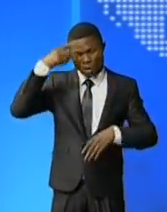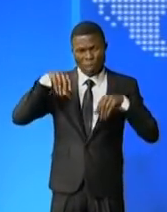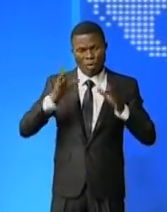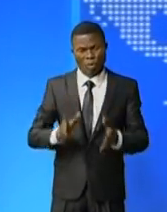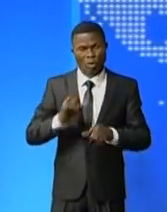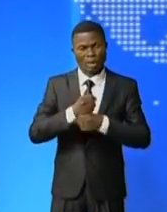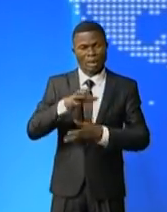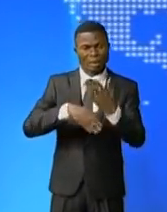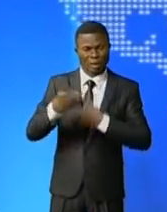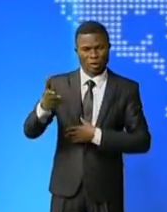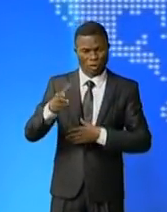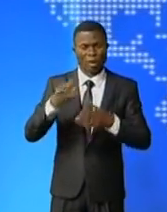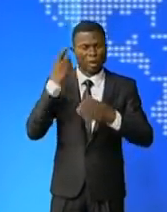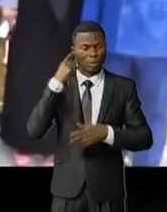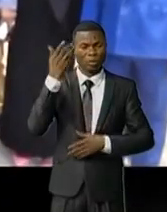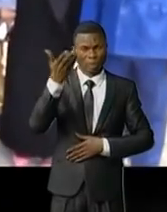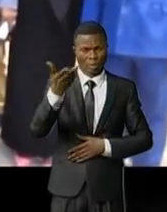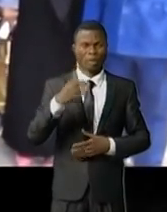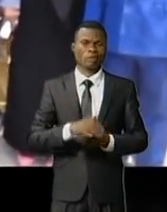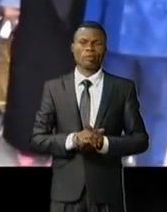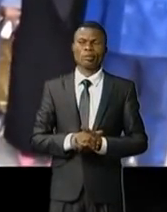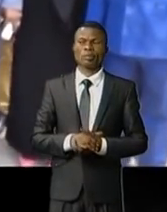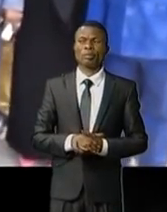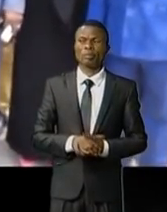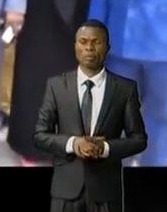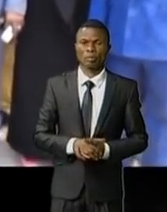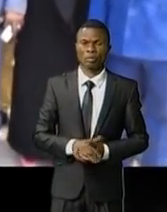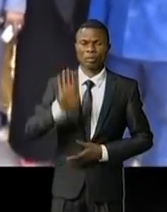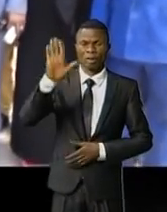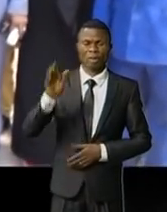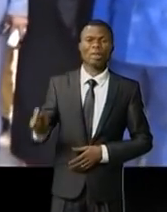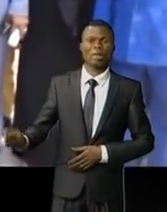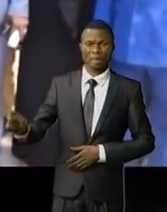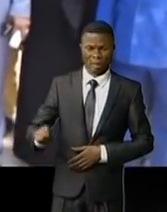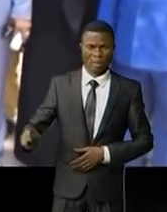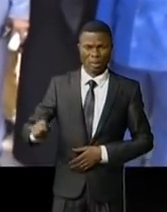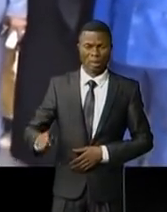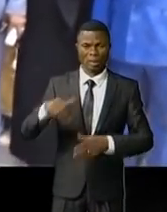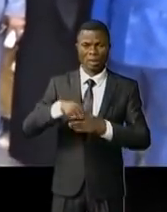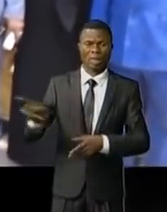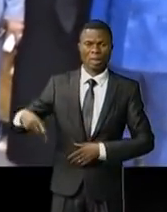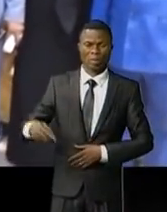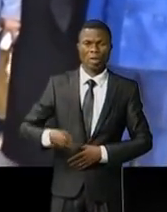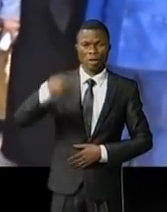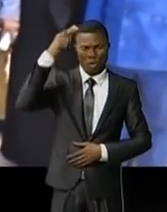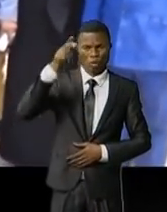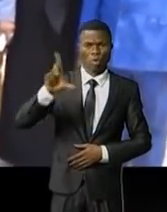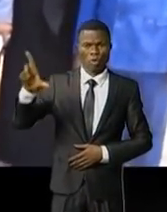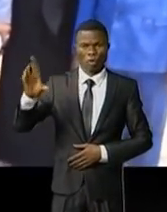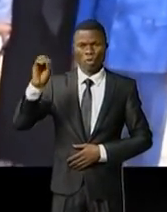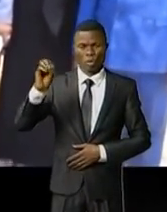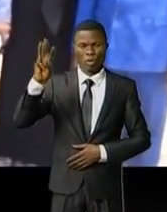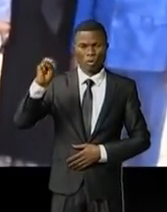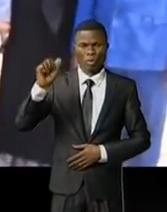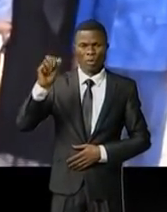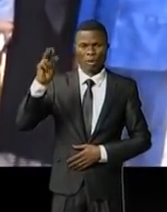Ils sont au micro de Rode Panda. Notables des cinq territoires que compose la province du Haut-Lomami, après avoir